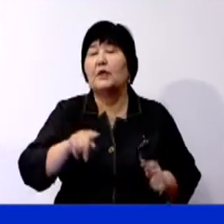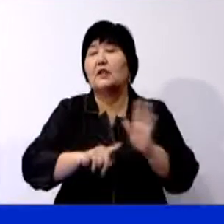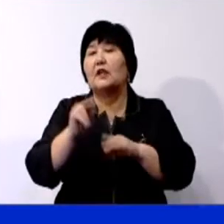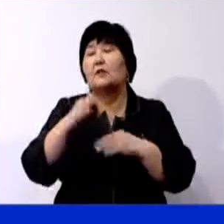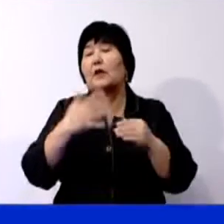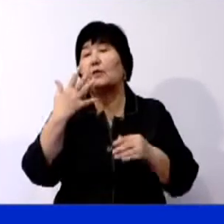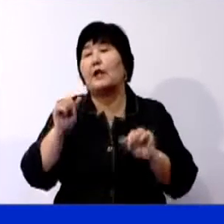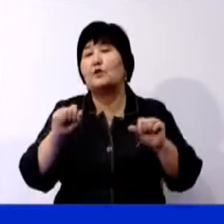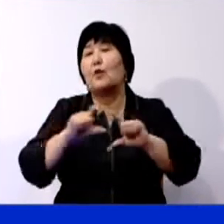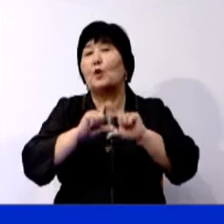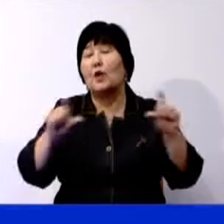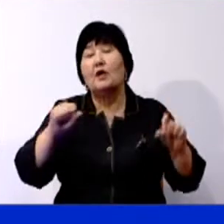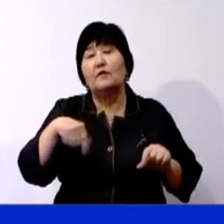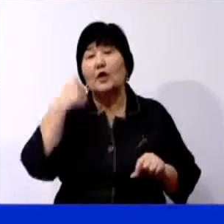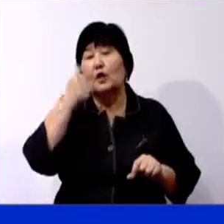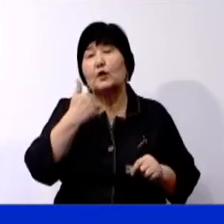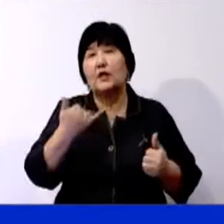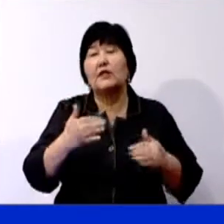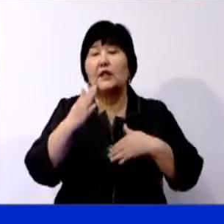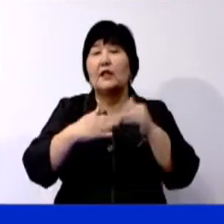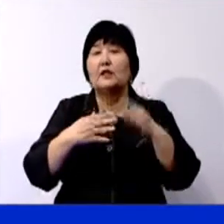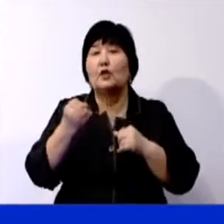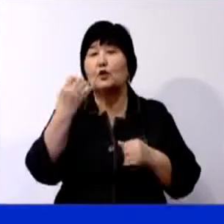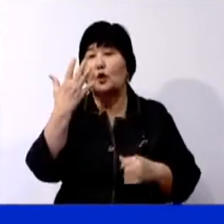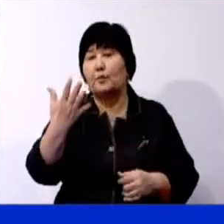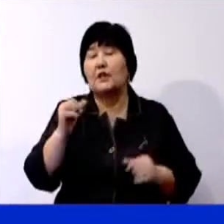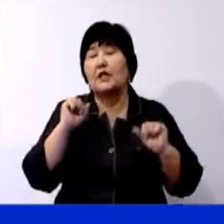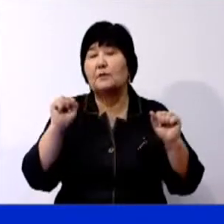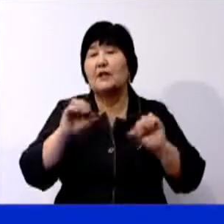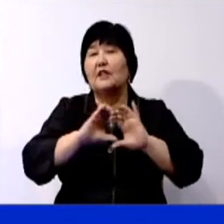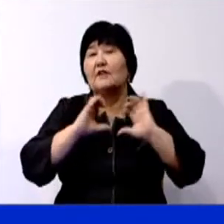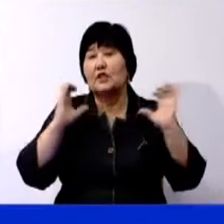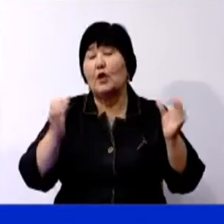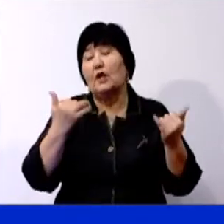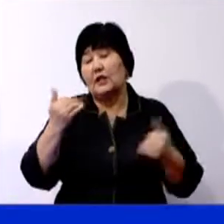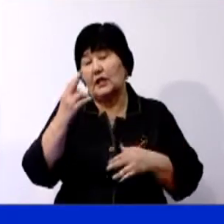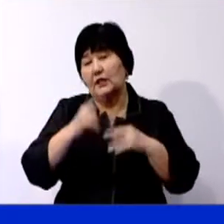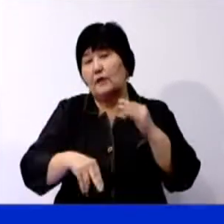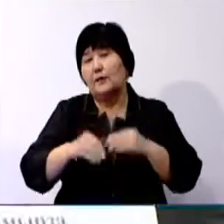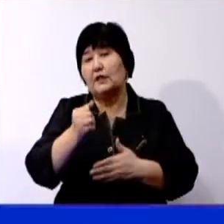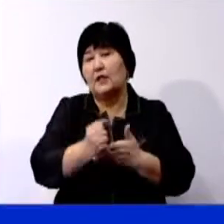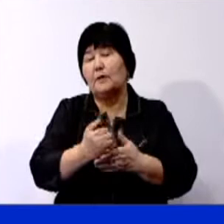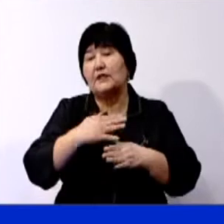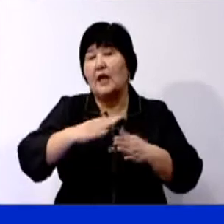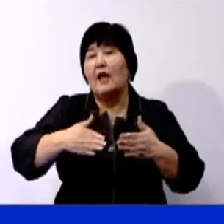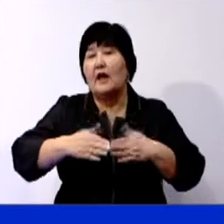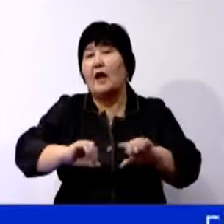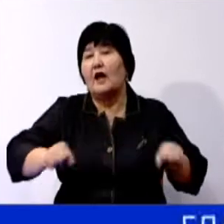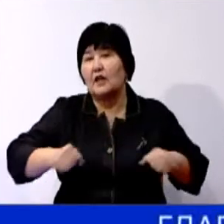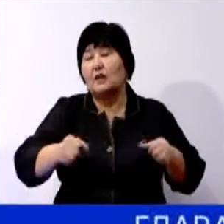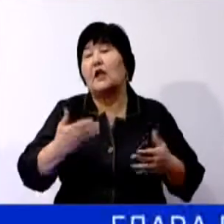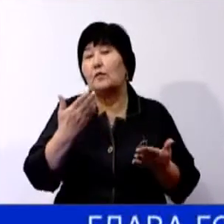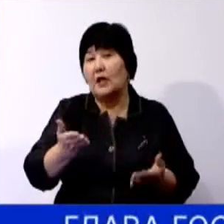5 спорткомплексов в этом году начнется строительство еще 5 спортивных сооружений завершится строительство базы для гребли на каноэ и байдарках